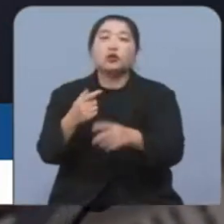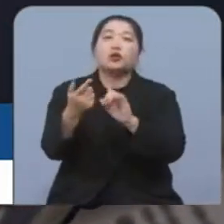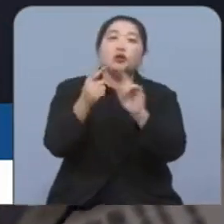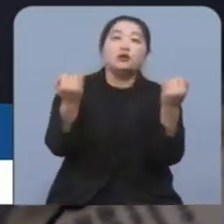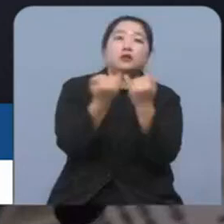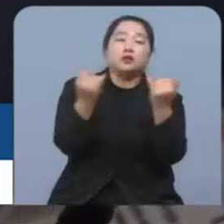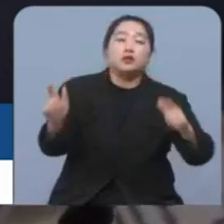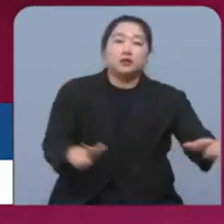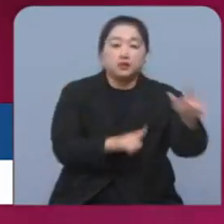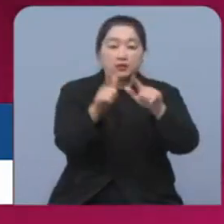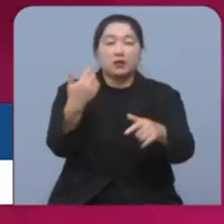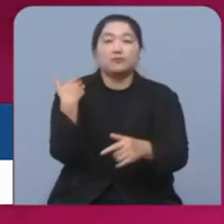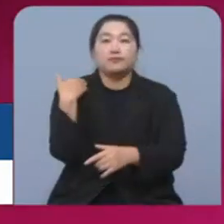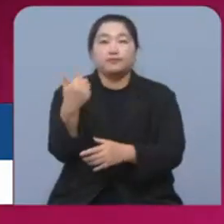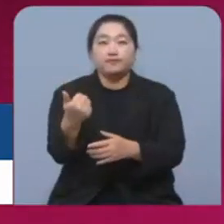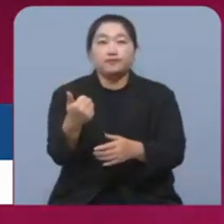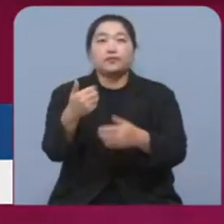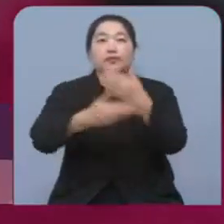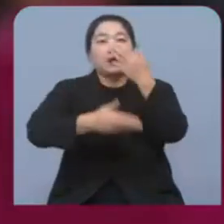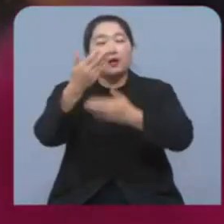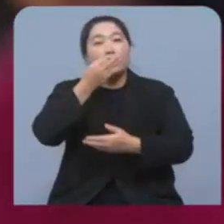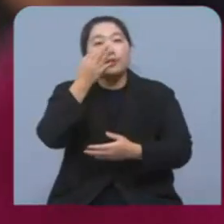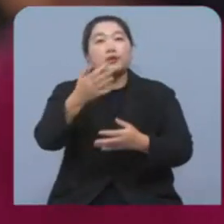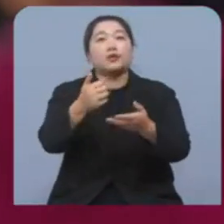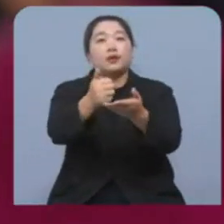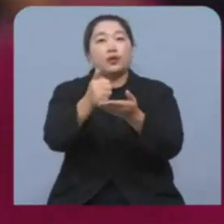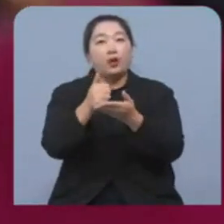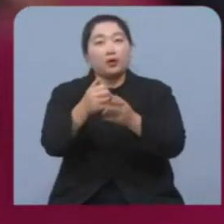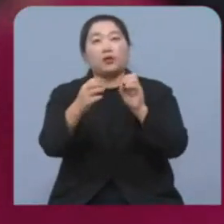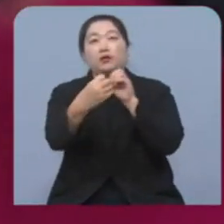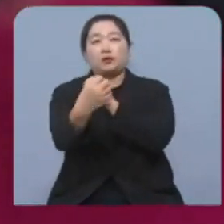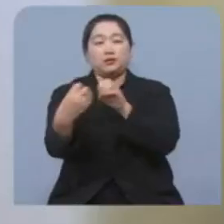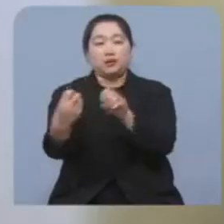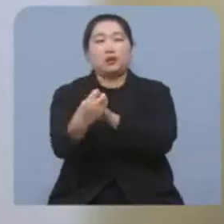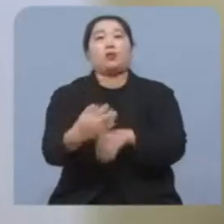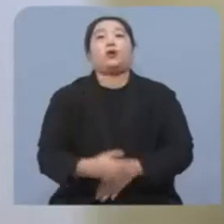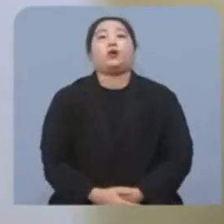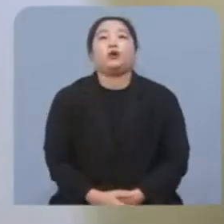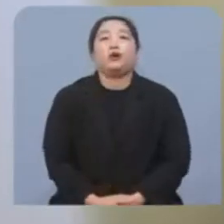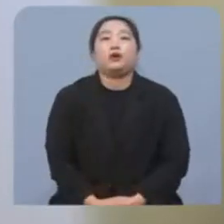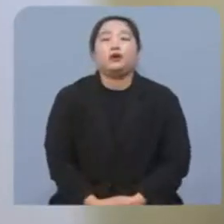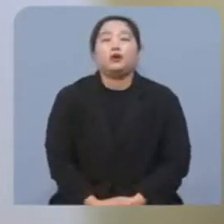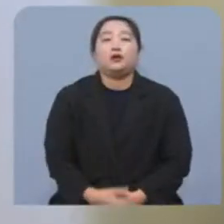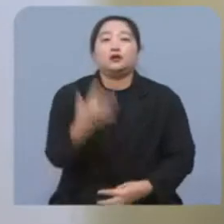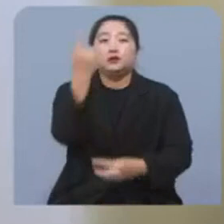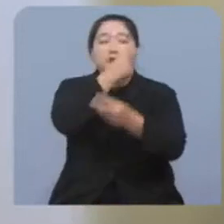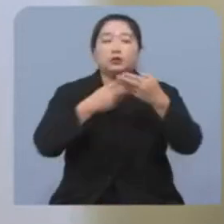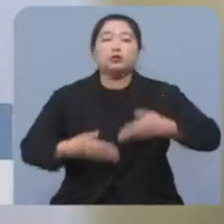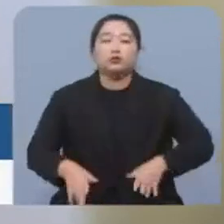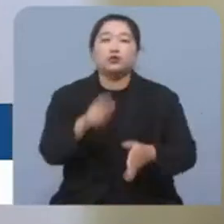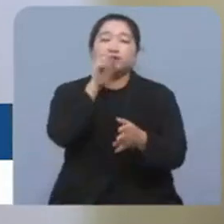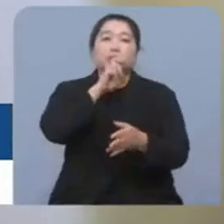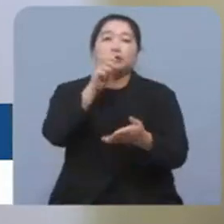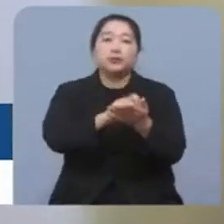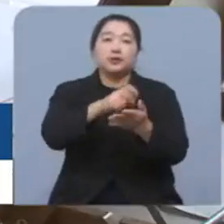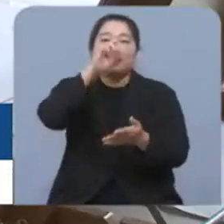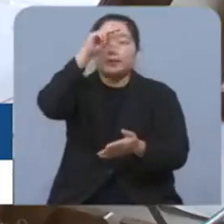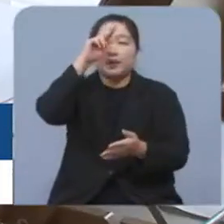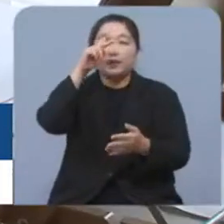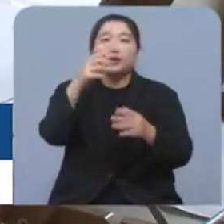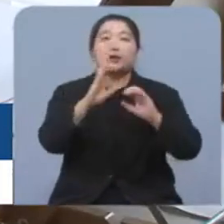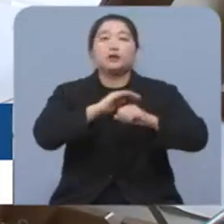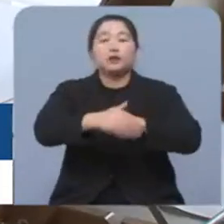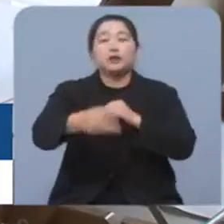삶과 주체성을 담아낸 영화 상영과 관객과의 대화 등이 이어집니다. 또 청주 출신의 작곡가 박영희 등